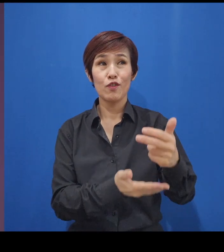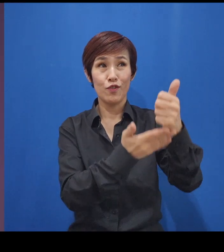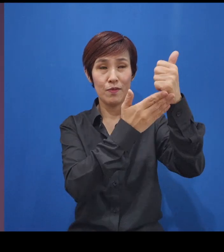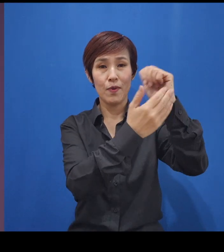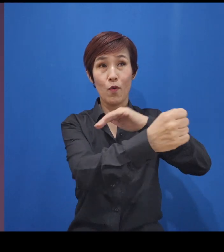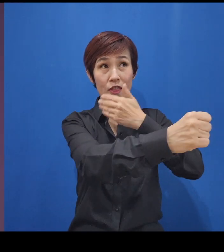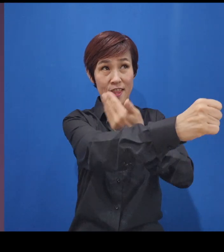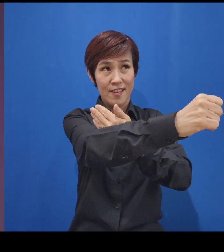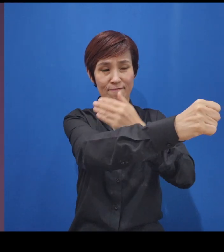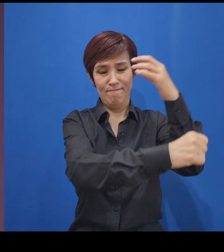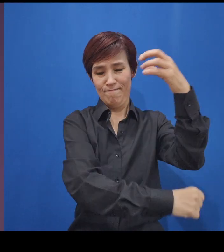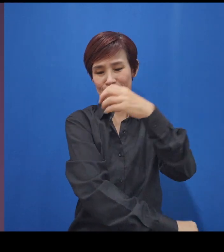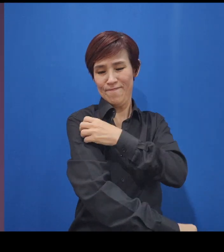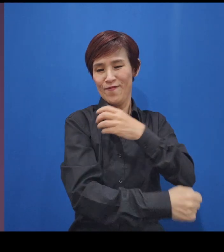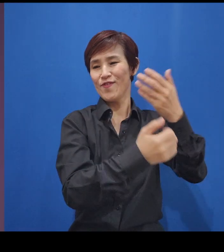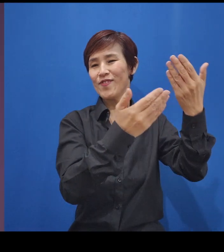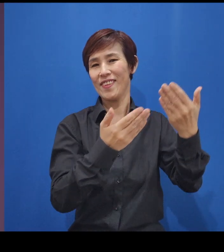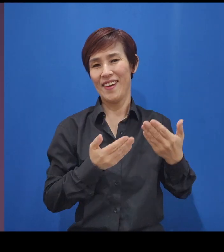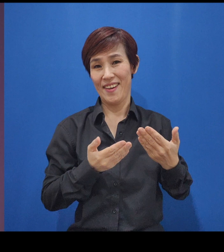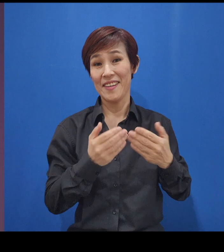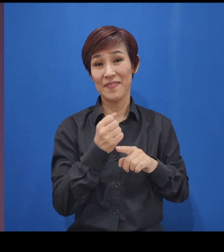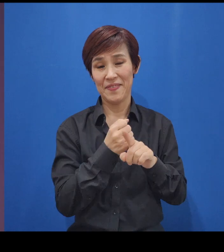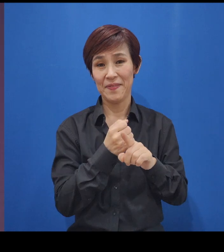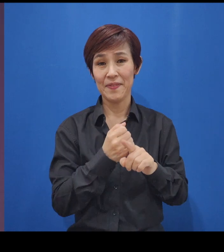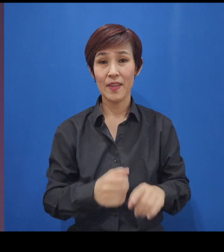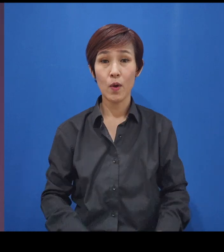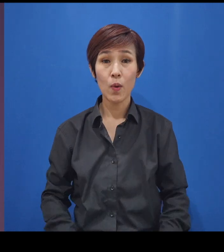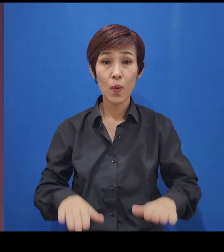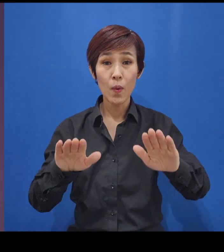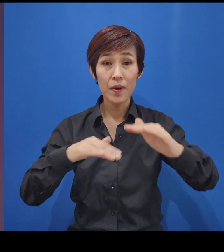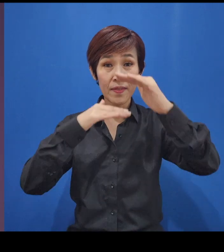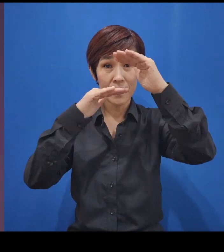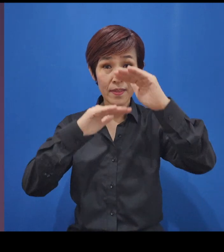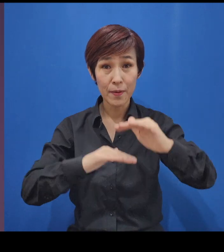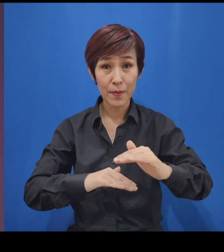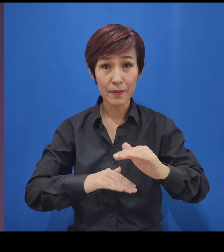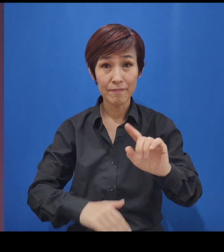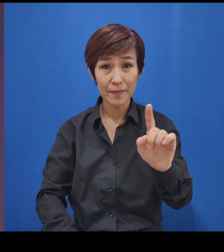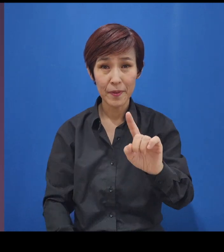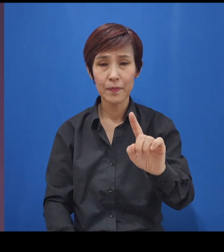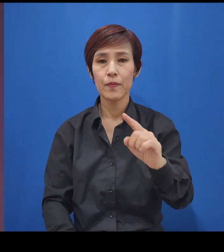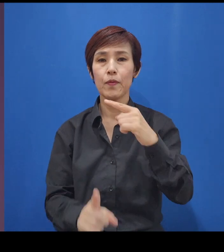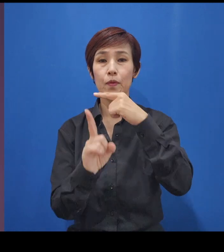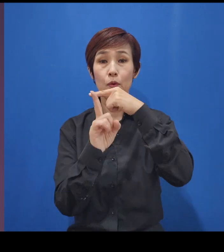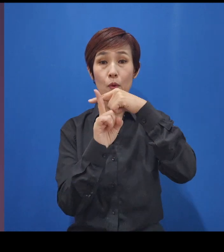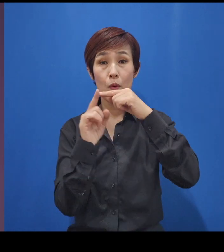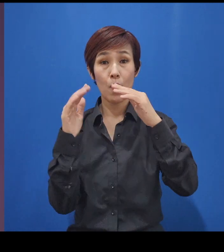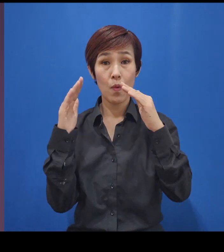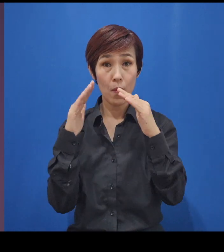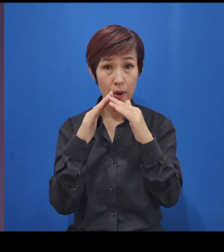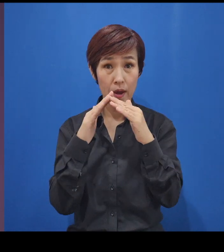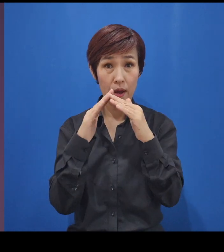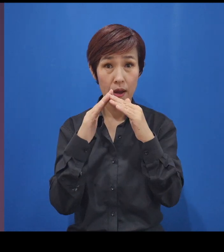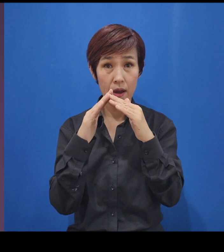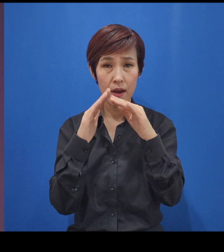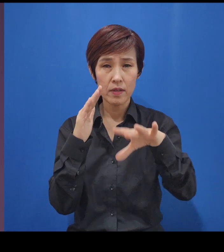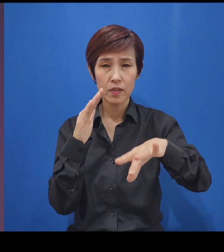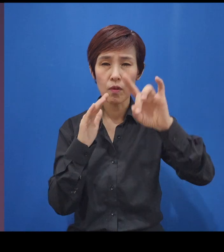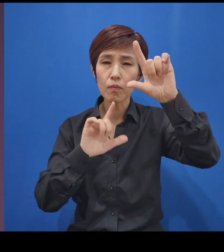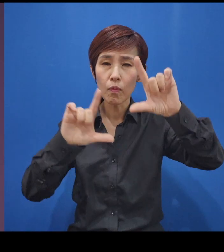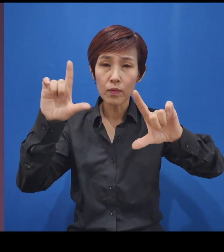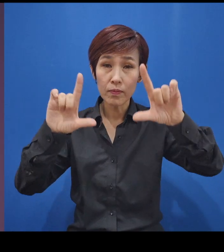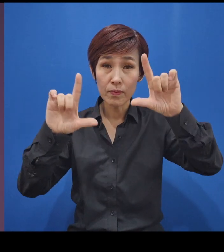권능이 된다 하는 뜻이죠. 그리고 오늘 본문을 통해서 우리는 교회가 어떤 처음